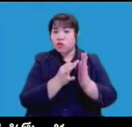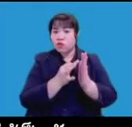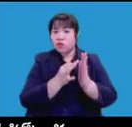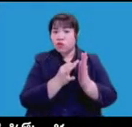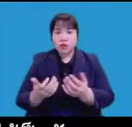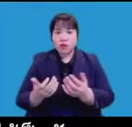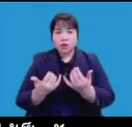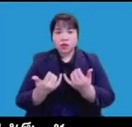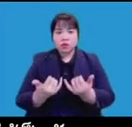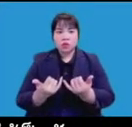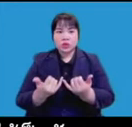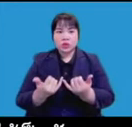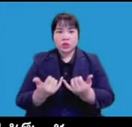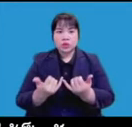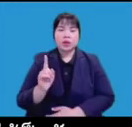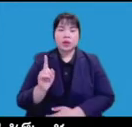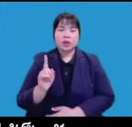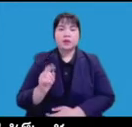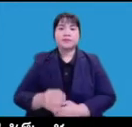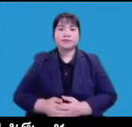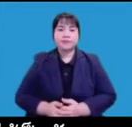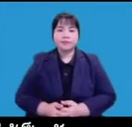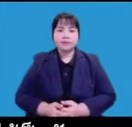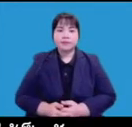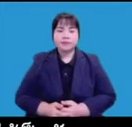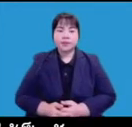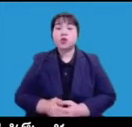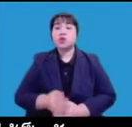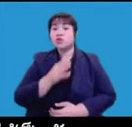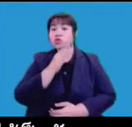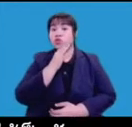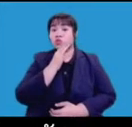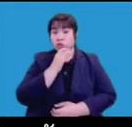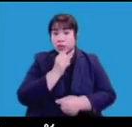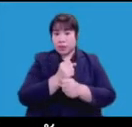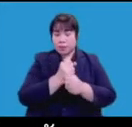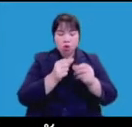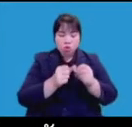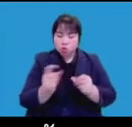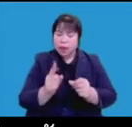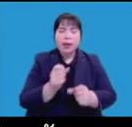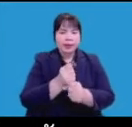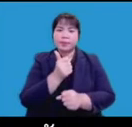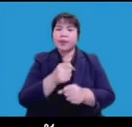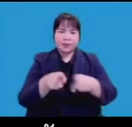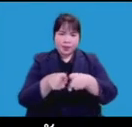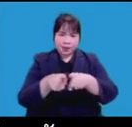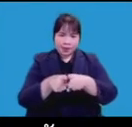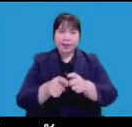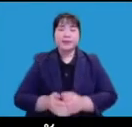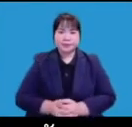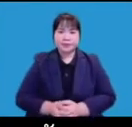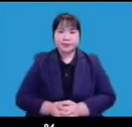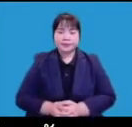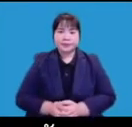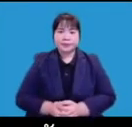คือวันนี้ทีมแบบมันเดินมาถึงจุดที่เราสามารถที่จะมั่นใจว่าการทำงานระดับพื้นที่เนี่ยเขาทำได้วันนี้ area based